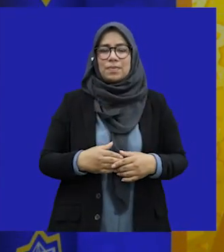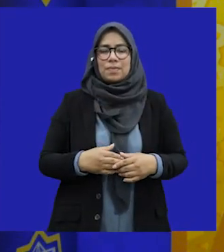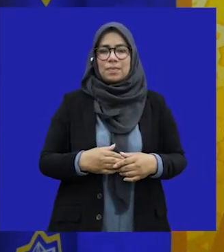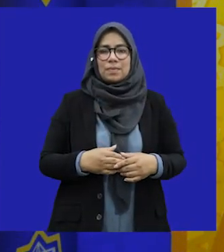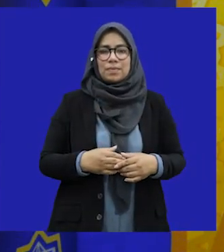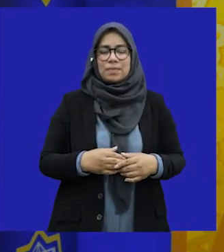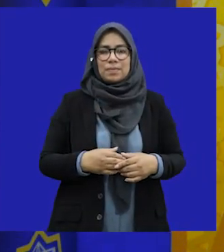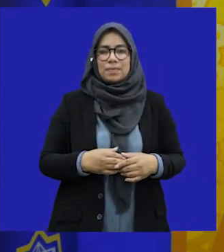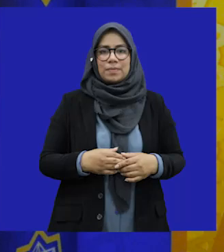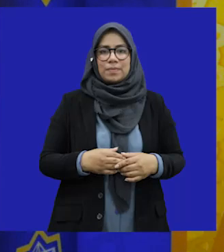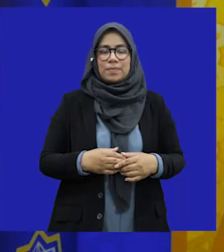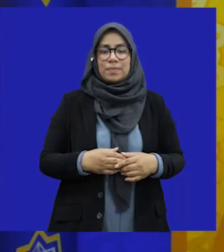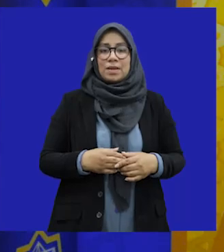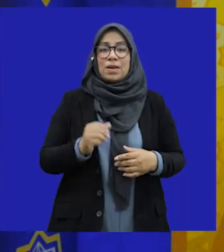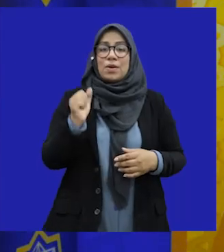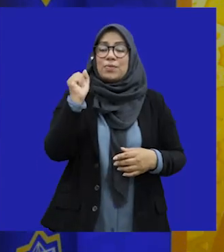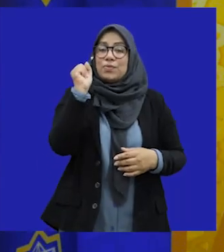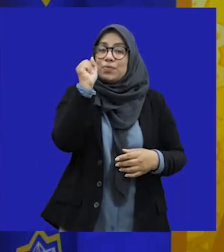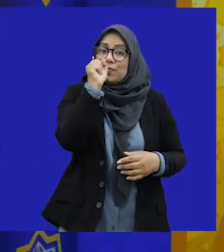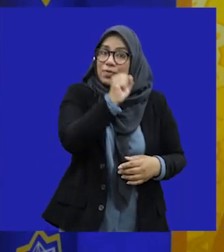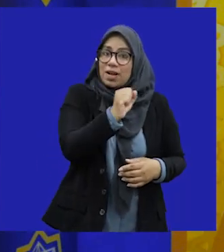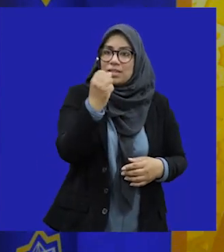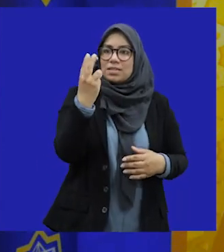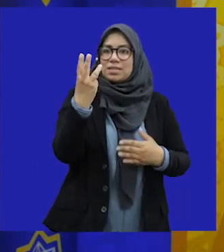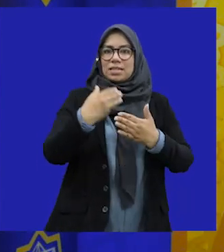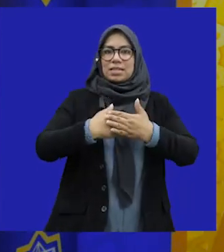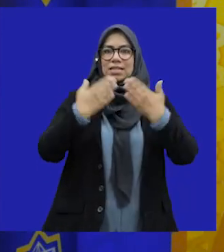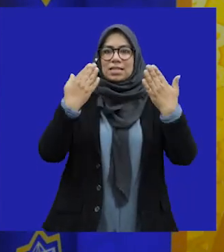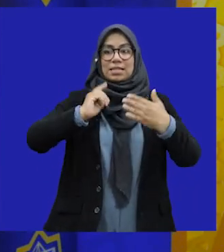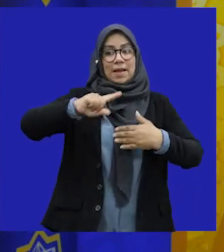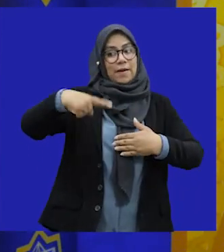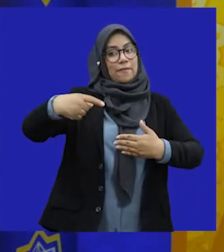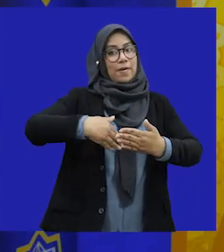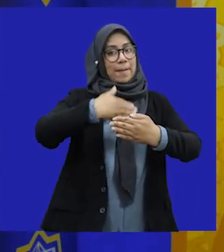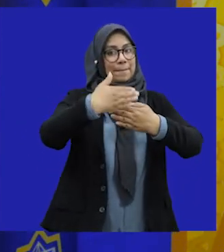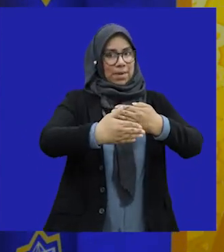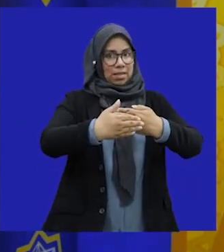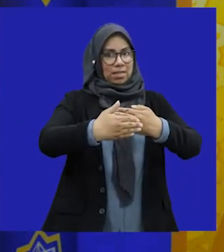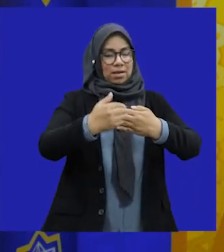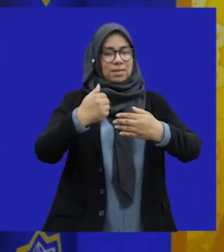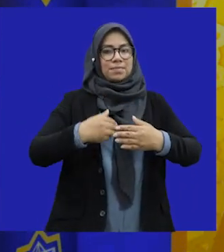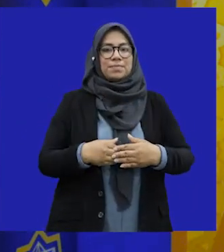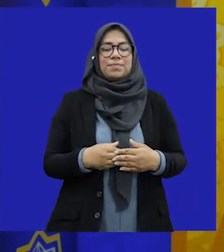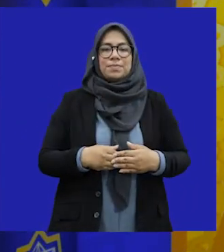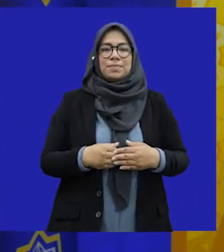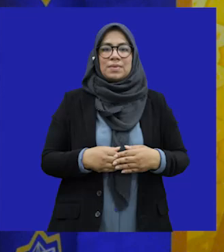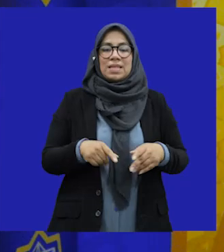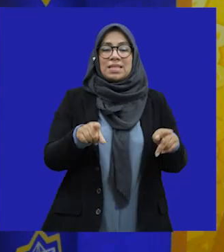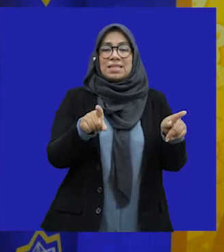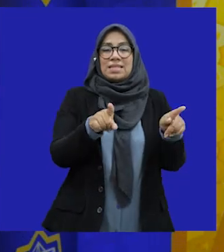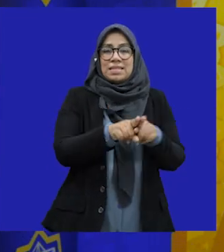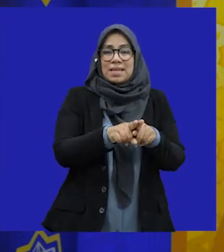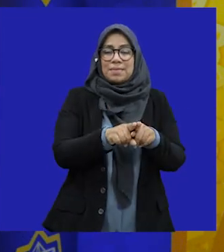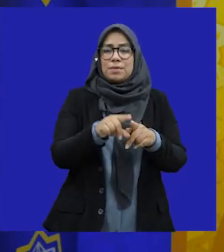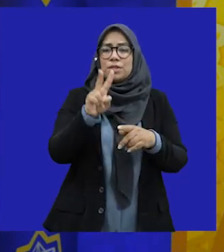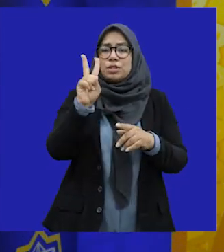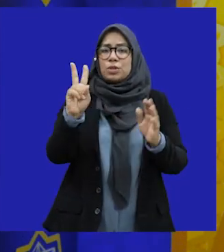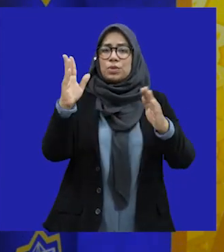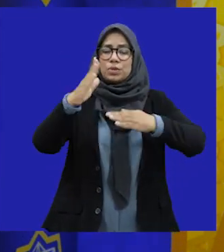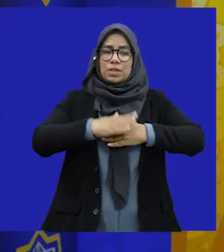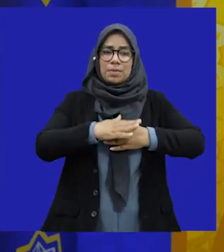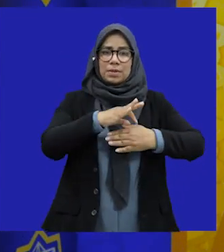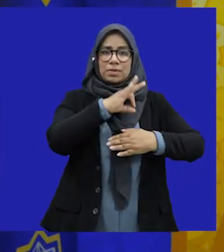أيام من كل شهر, to fast 3 days every month. وركعتي الضحى, to pray